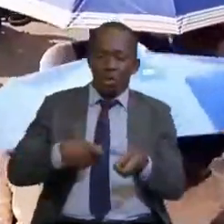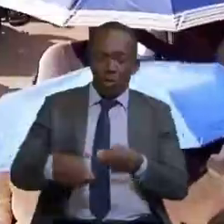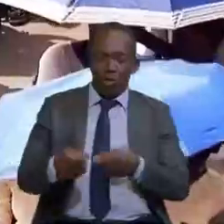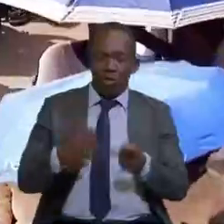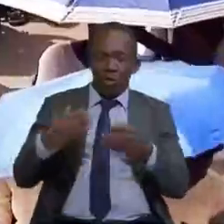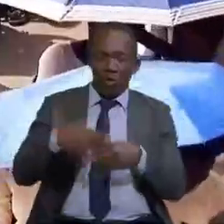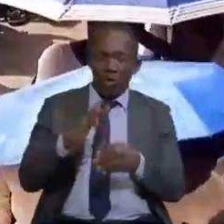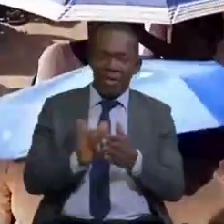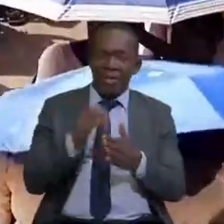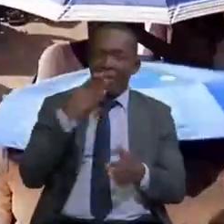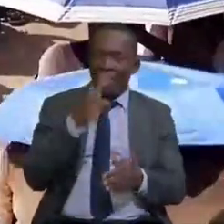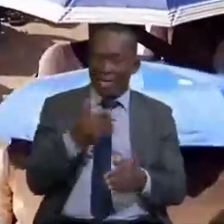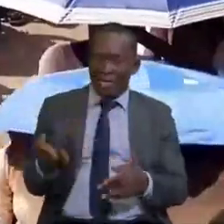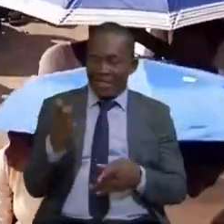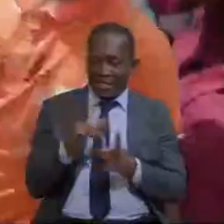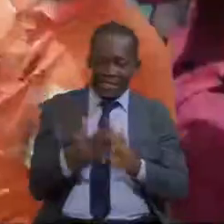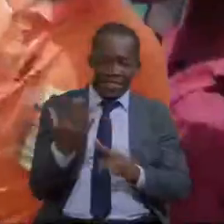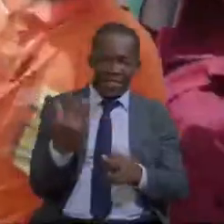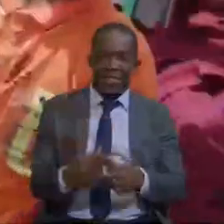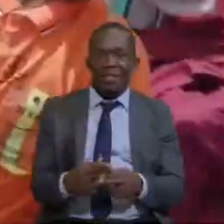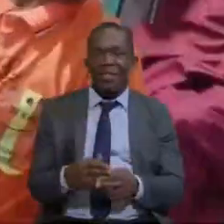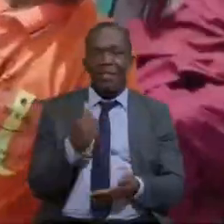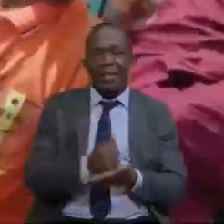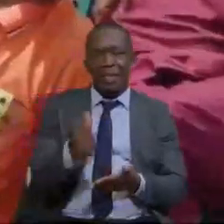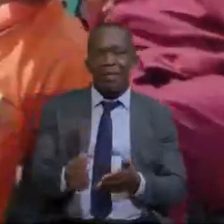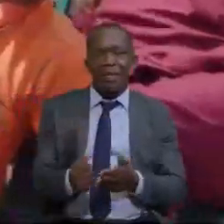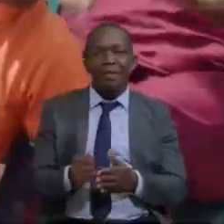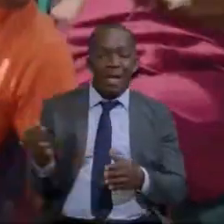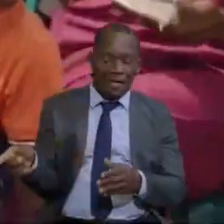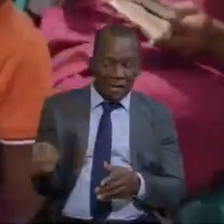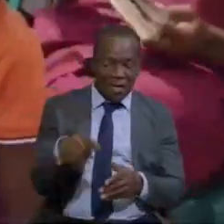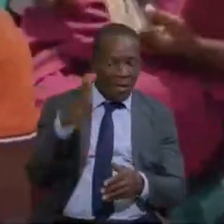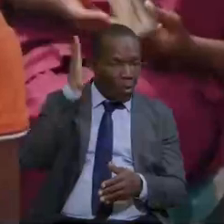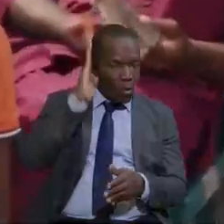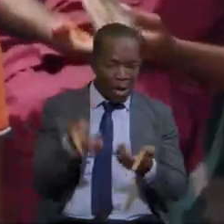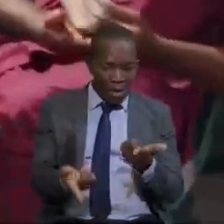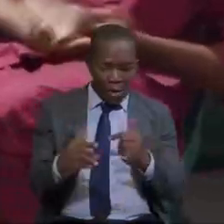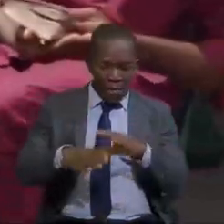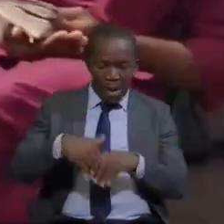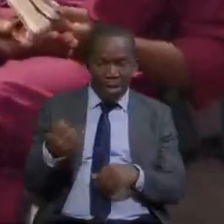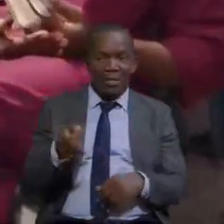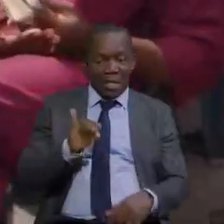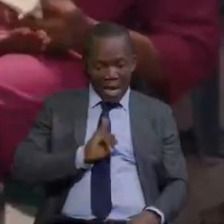Jésus. Ils sortiront. Ils sortiront.